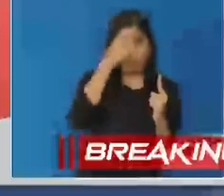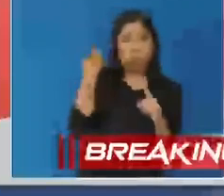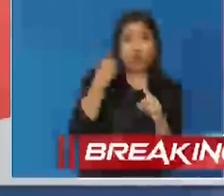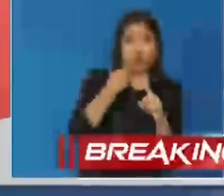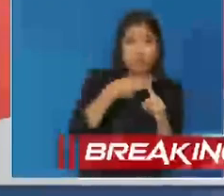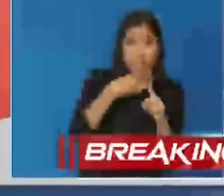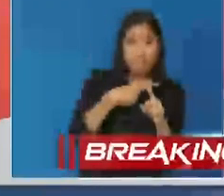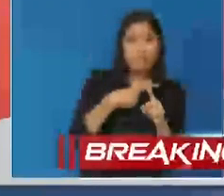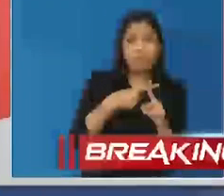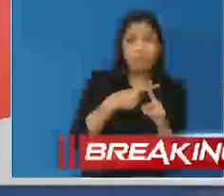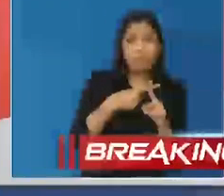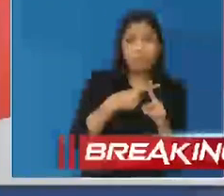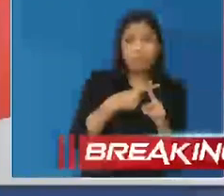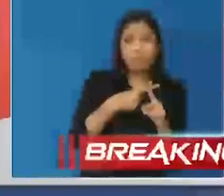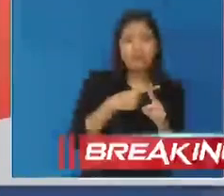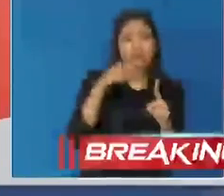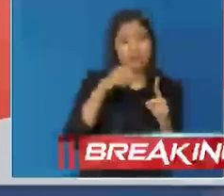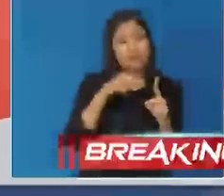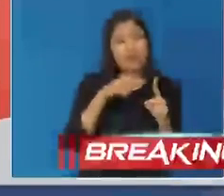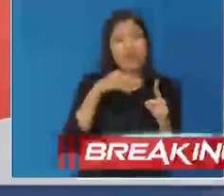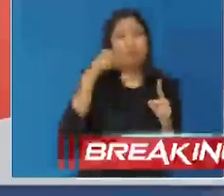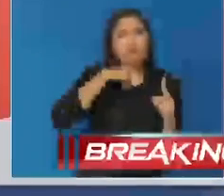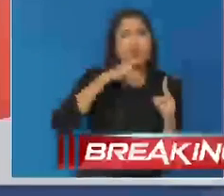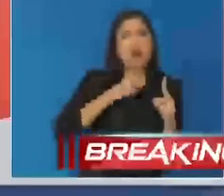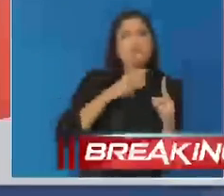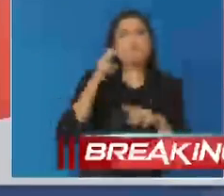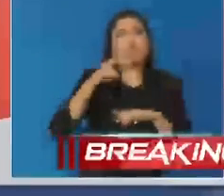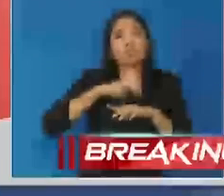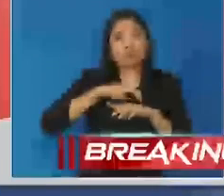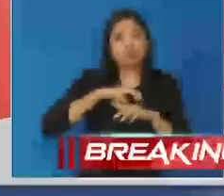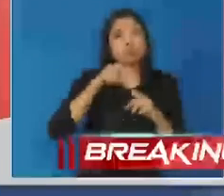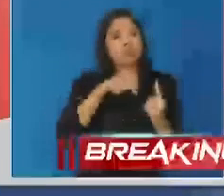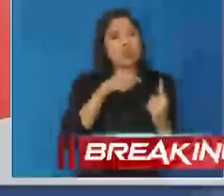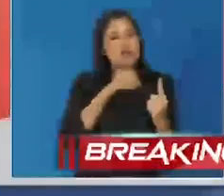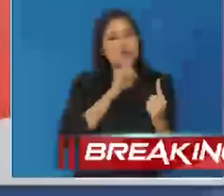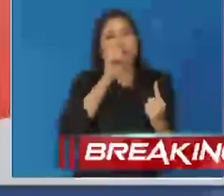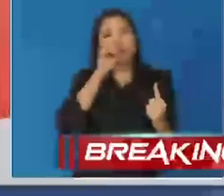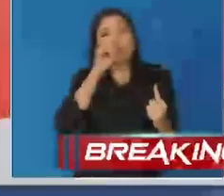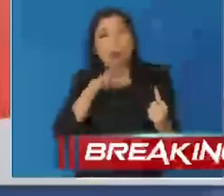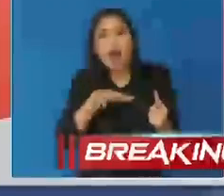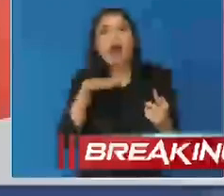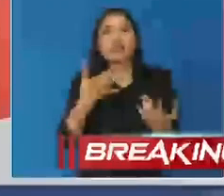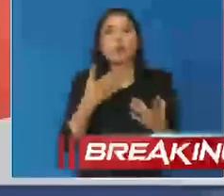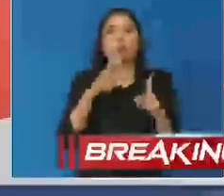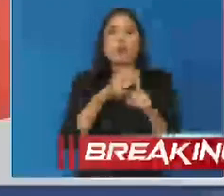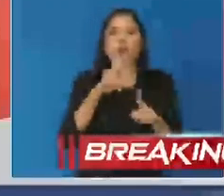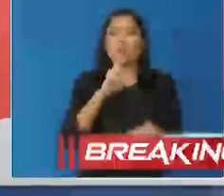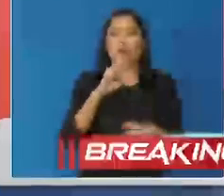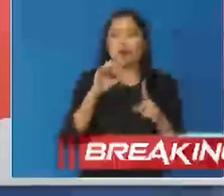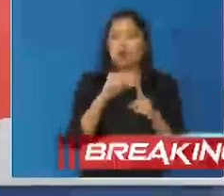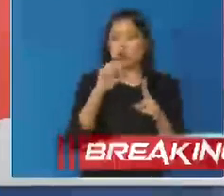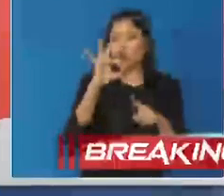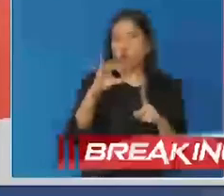sakit dan kemudian di dalam tubuhnya ada virus melalui percikan ludah yang kita sebut dengan droplet